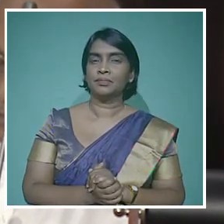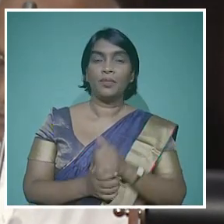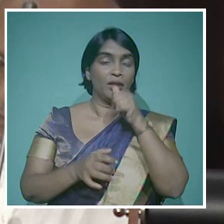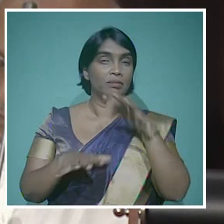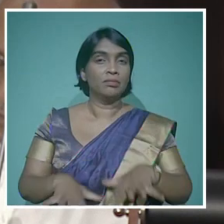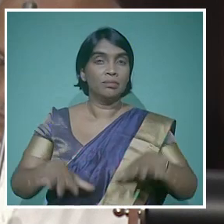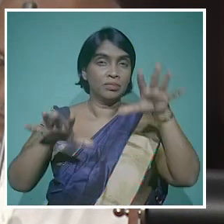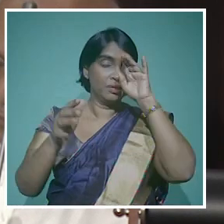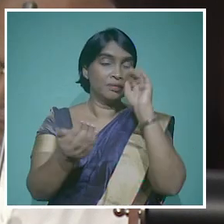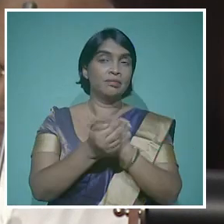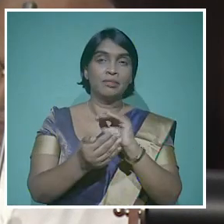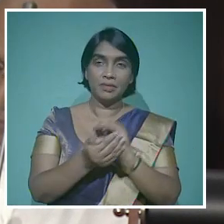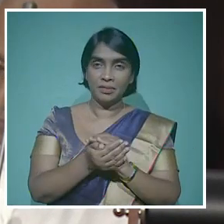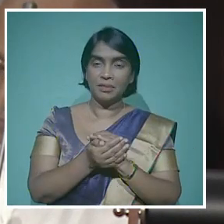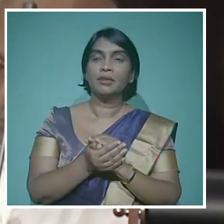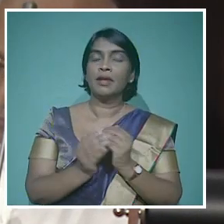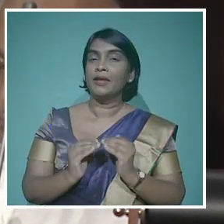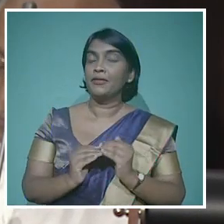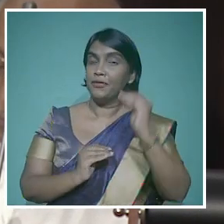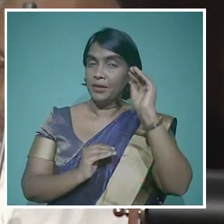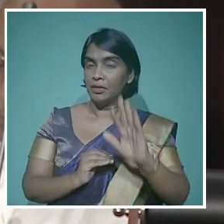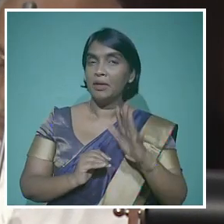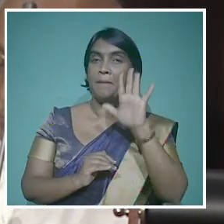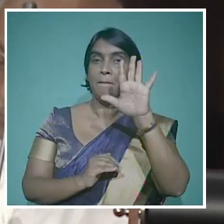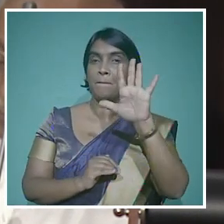ගංවතුර ආරක්ෂා පද්ධතිය වැඩි දියුණු කිරීම